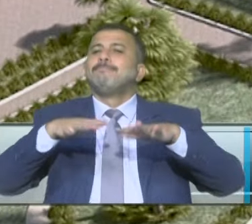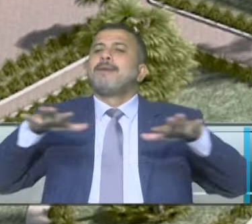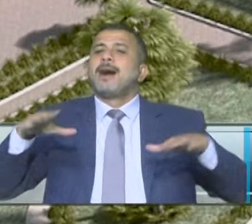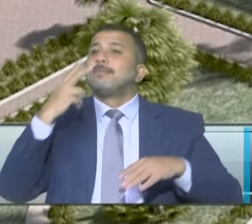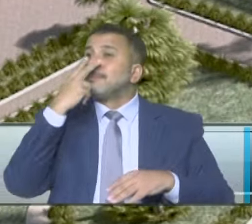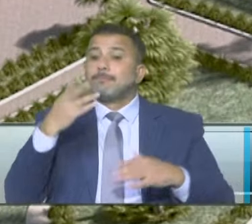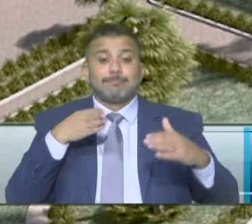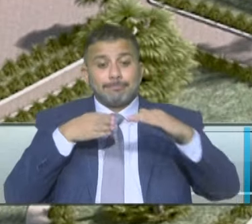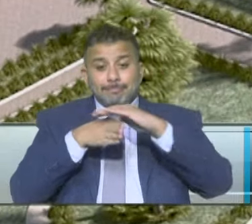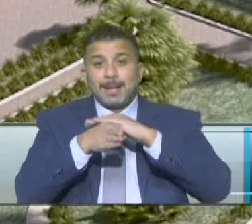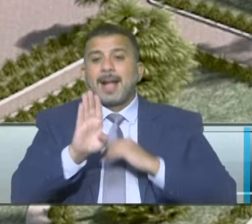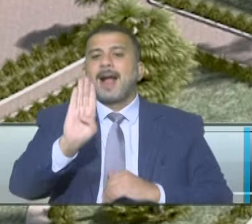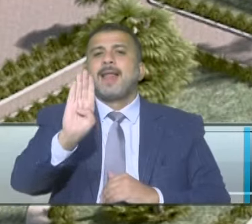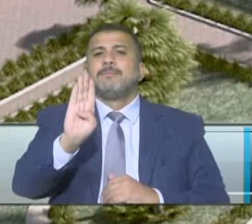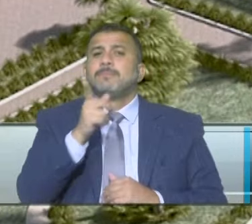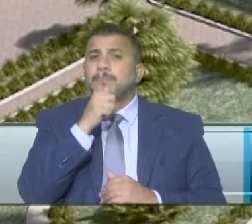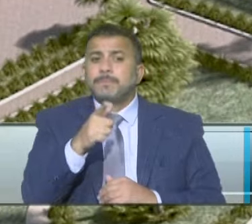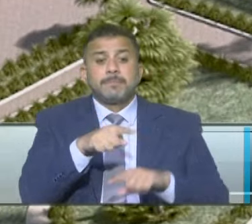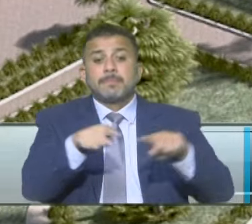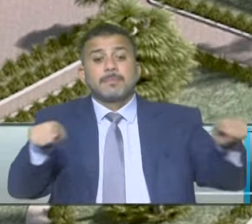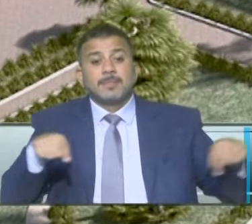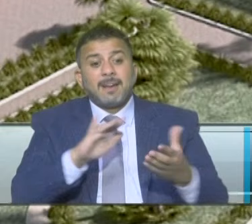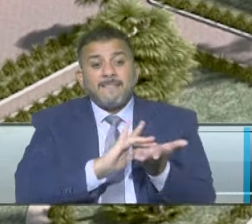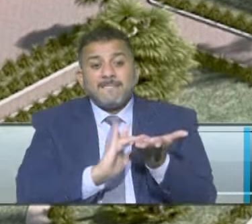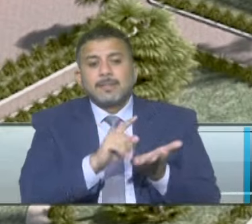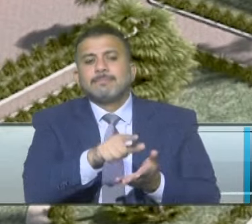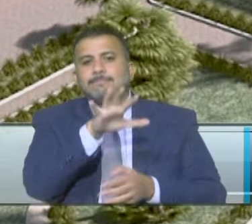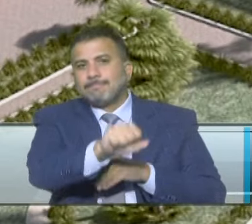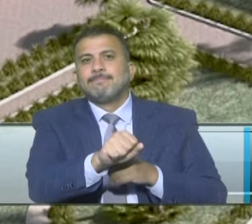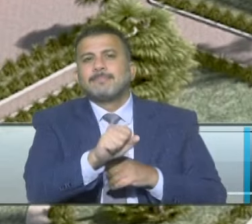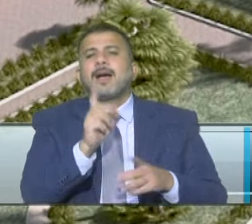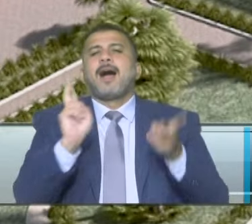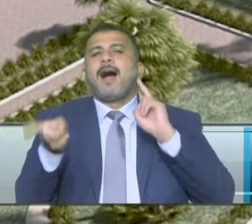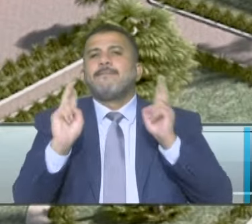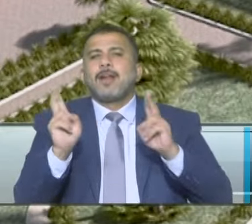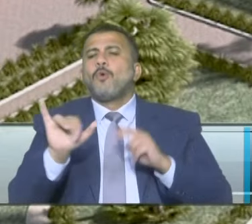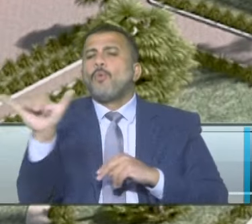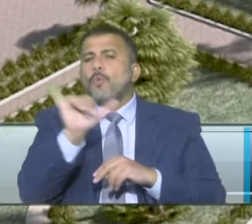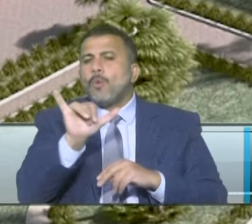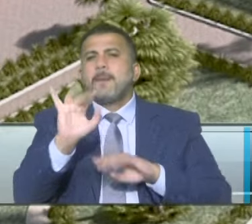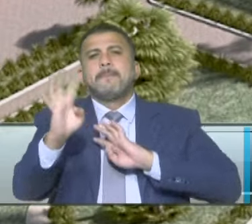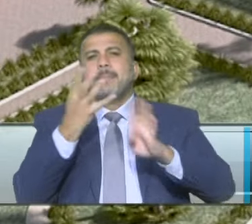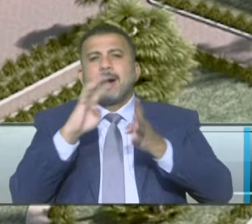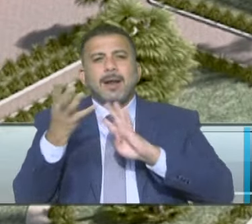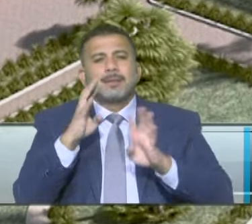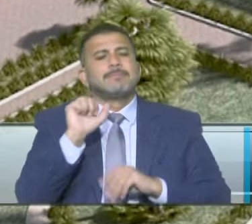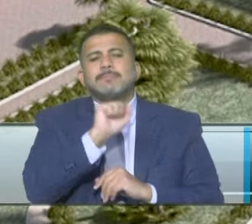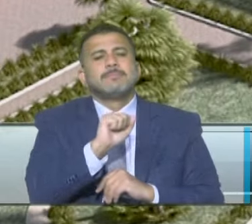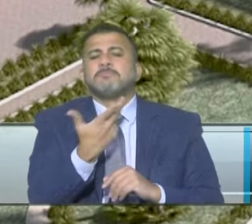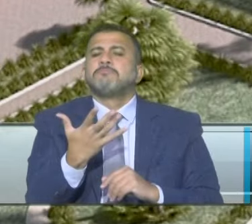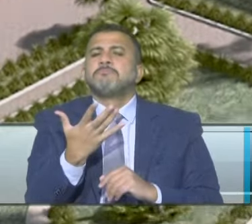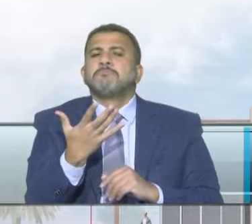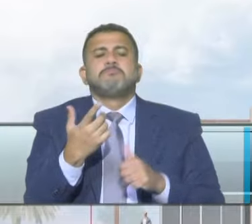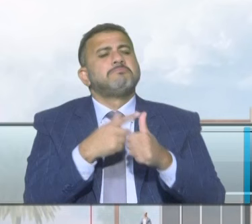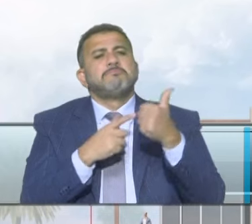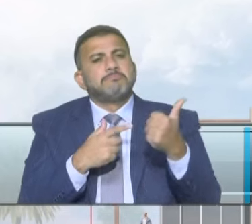المدينه وهذه الساحه بيتم استخدامها للمهرجان جانات والفعاليات مهرجانات سواء